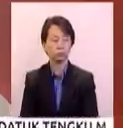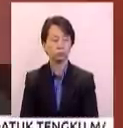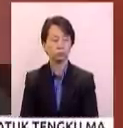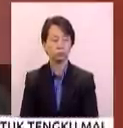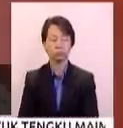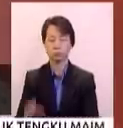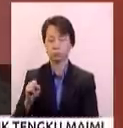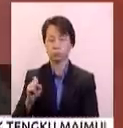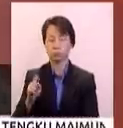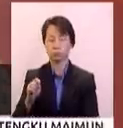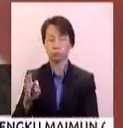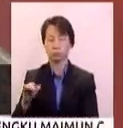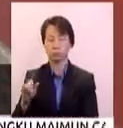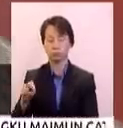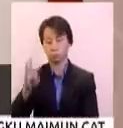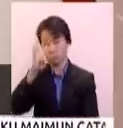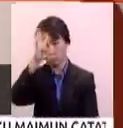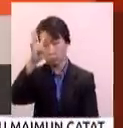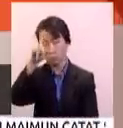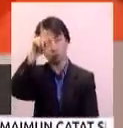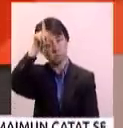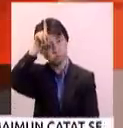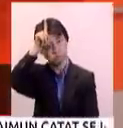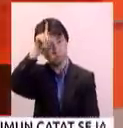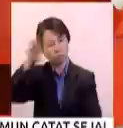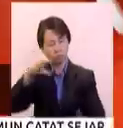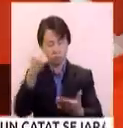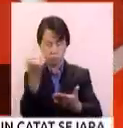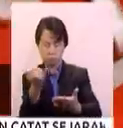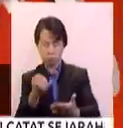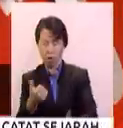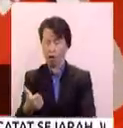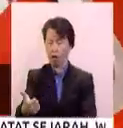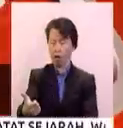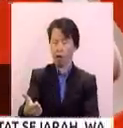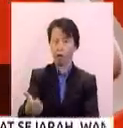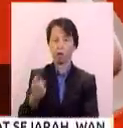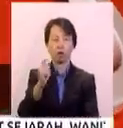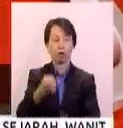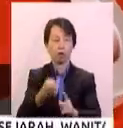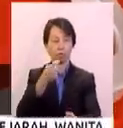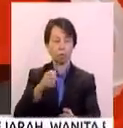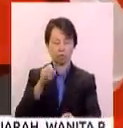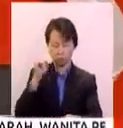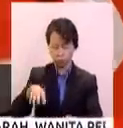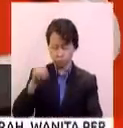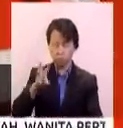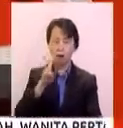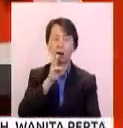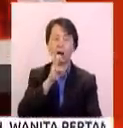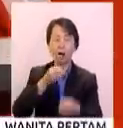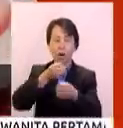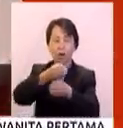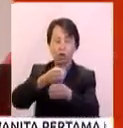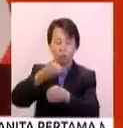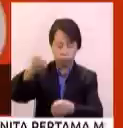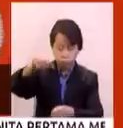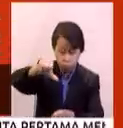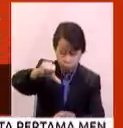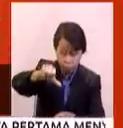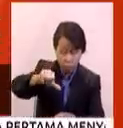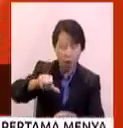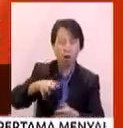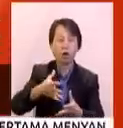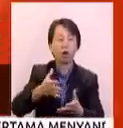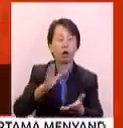Stefan Kuhnig, seorang pereka dari Jerman, menghasilkan lukisan menarik yang hanya dari tumpukan air kopi yang tertumpah atas alas